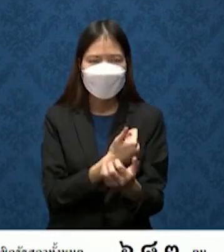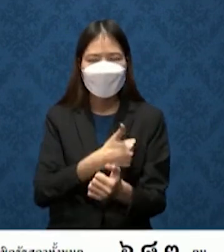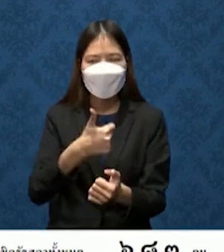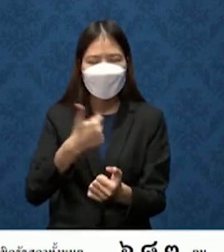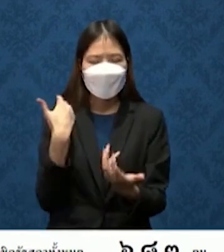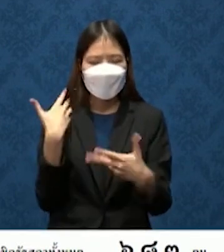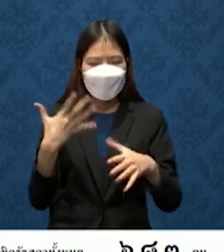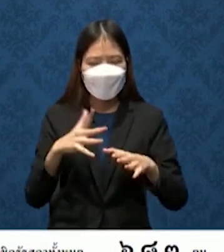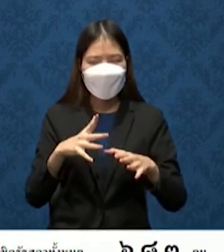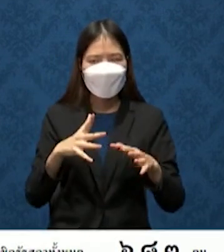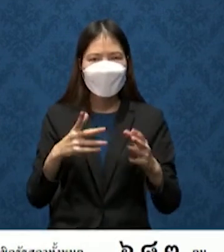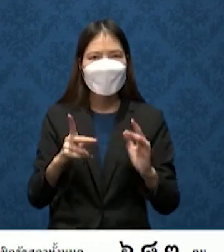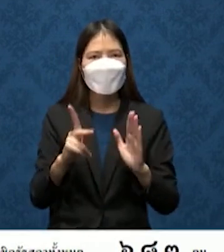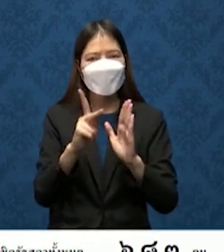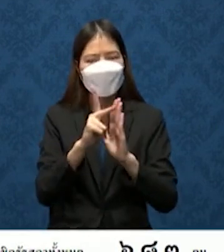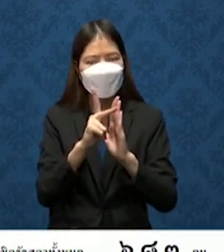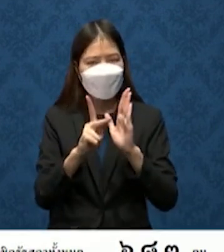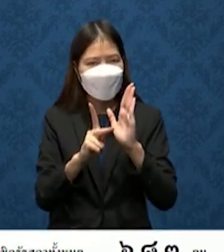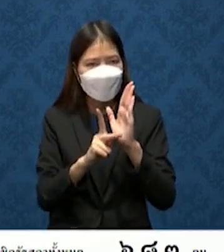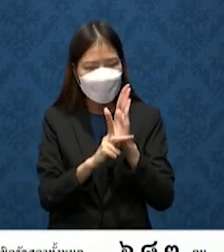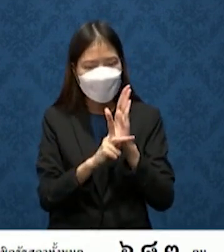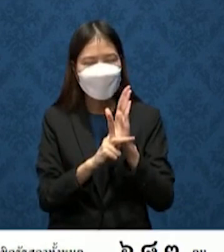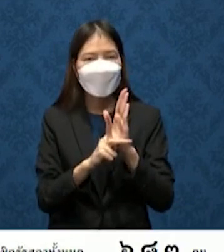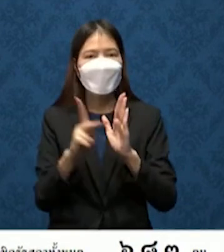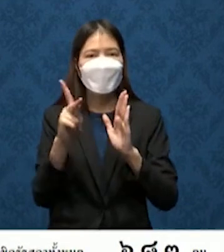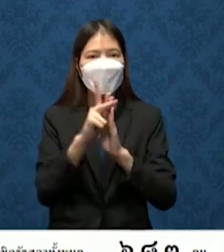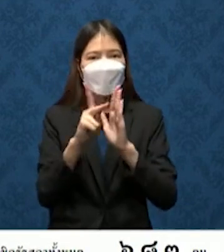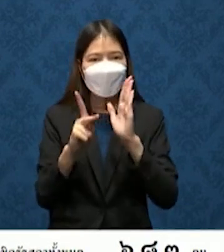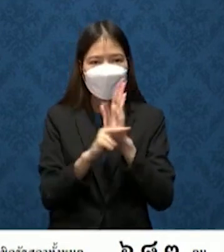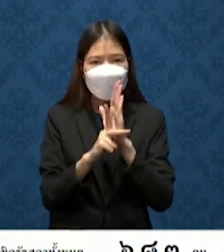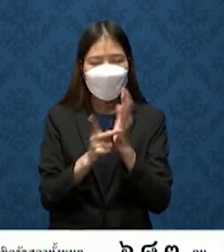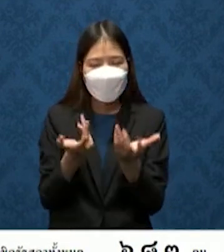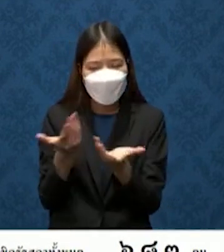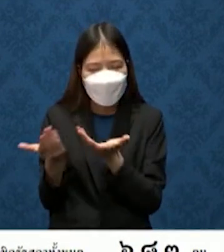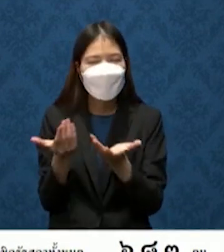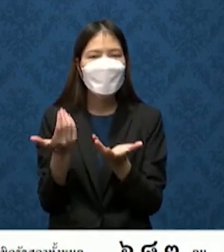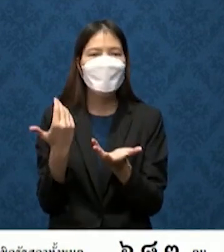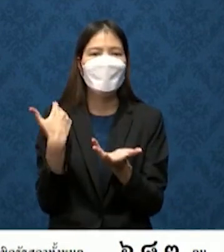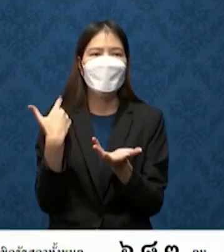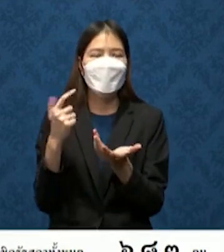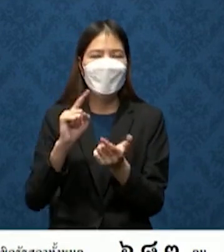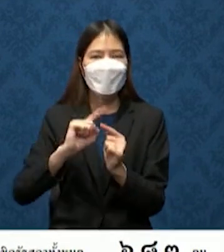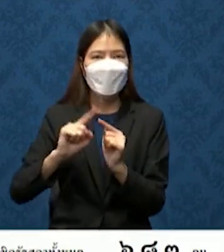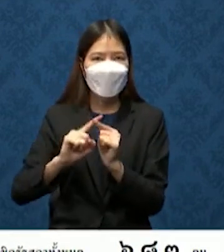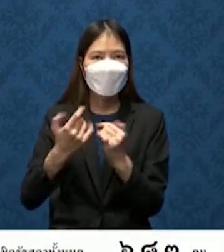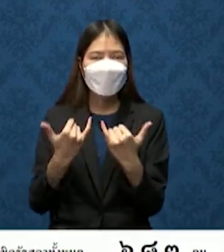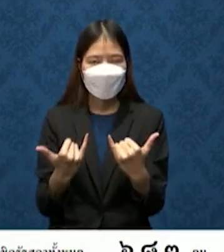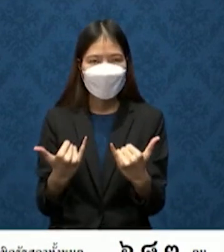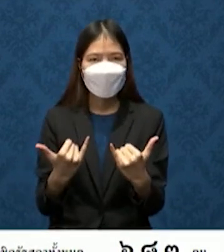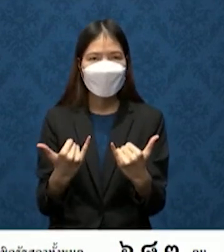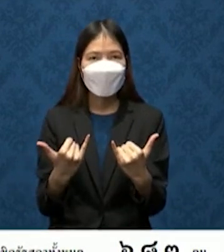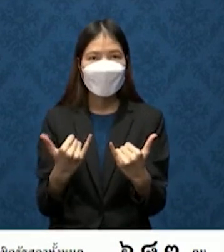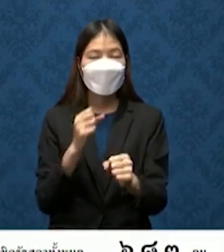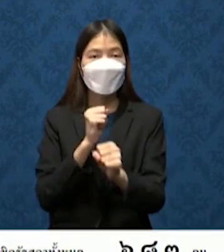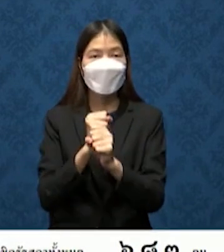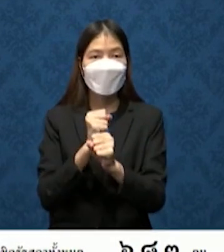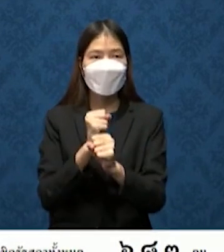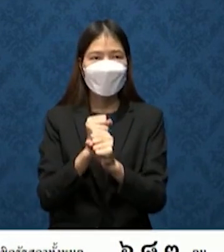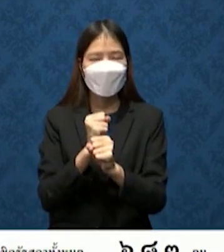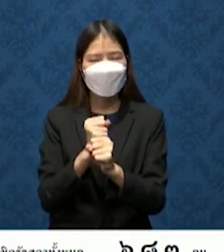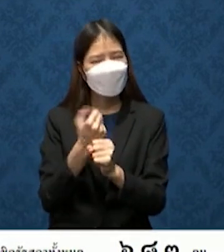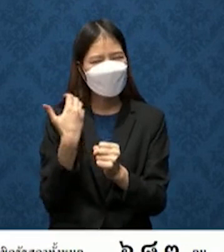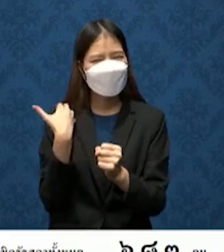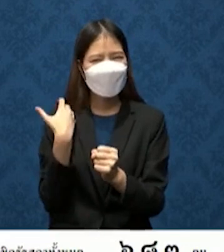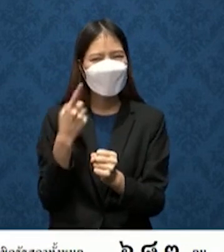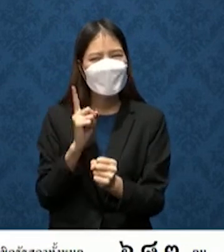ที่เกิดจากกฎหมายลูกที่เกิดจุดกฎหมายนี้ในขณะนี้เพรนั้นจะเกิดความซ้ำซ่อนกั